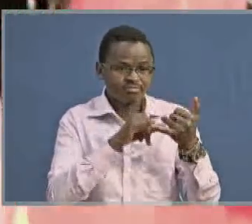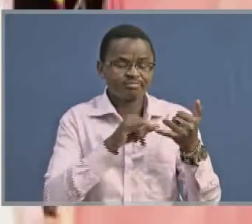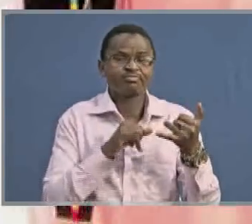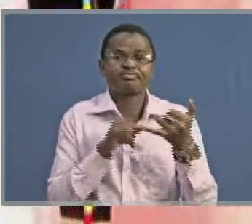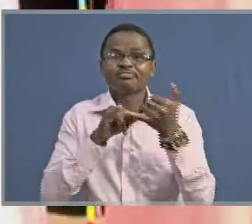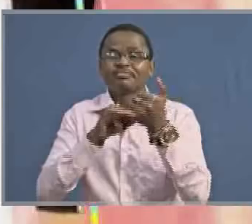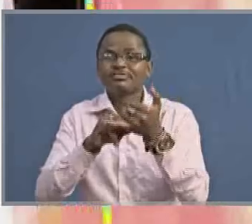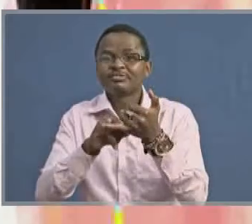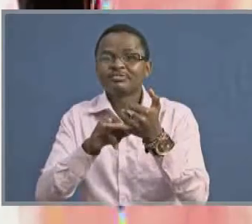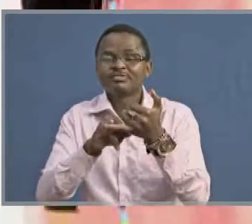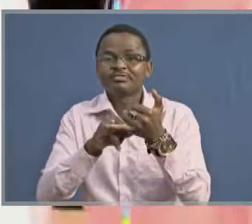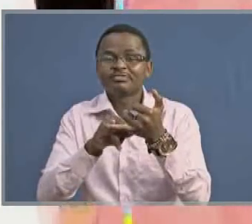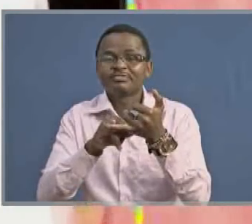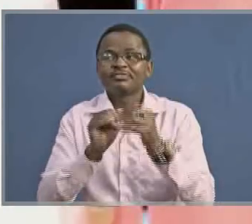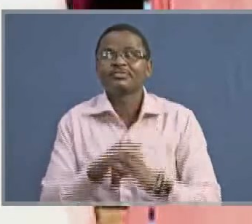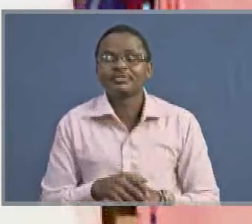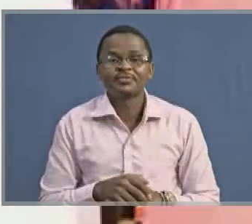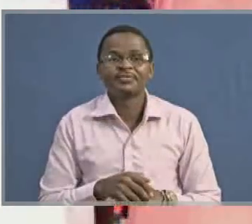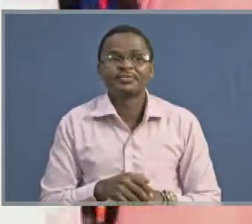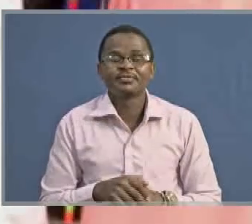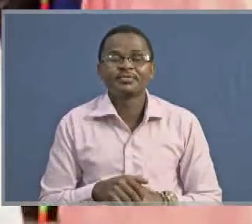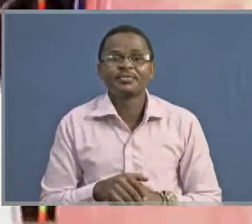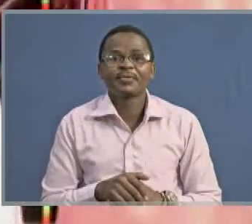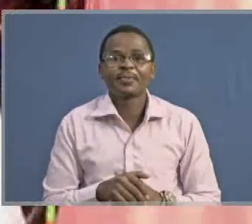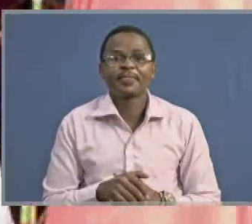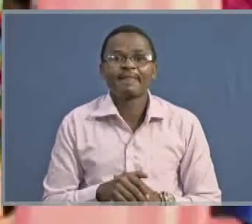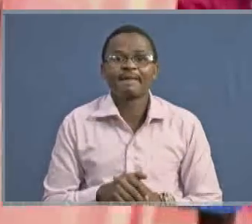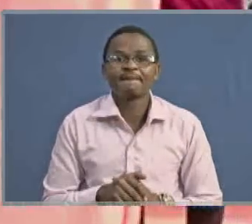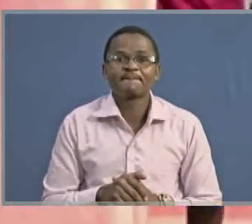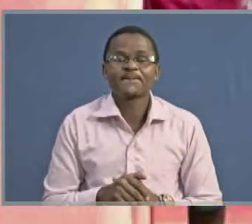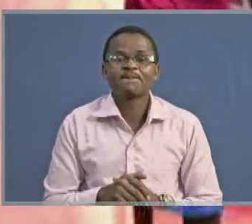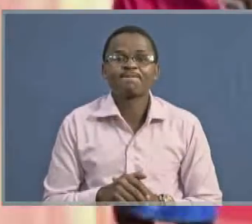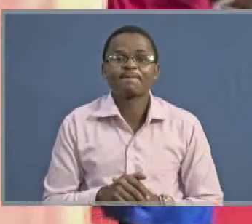Rosemary Witi, KUTV, Nairobi.